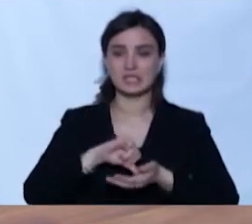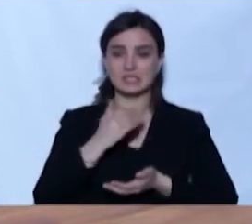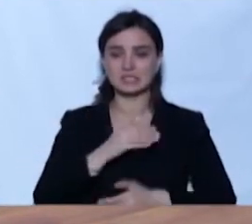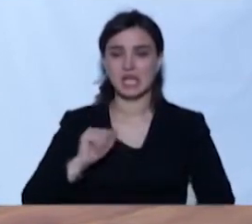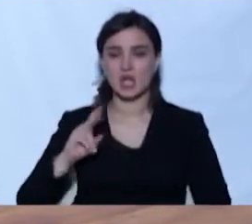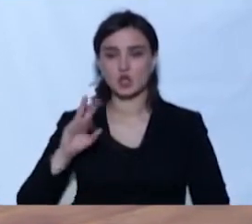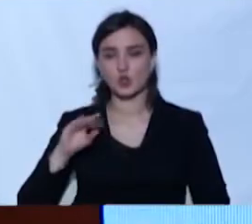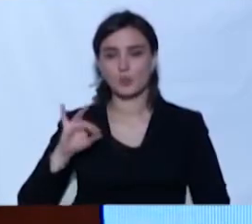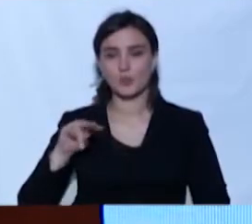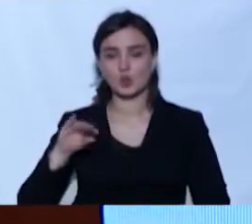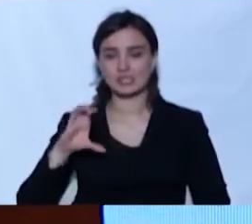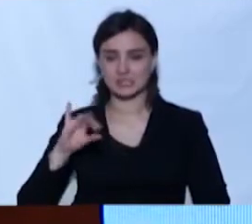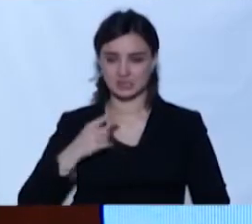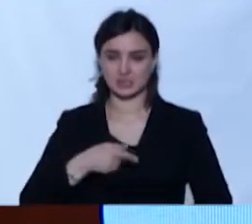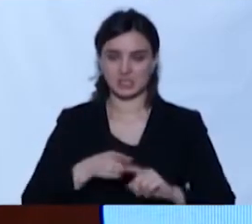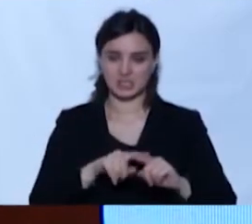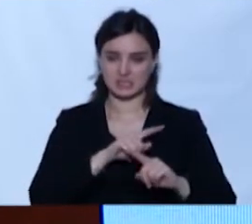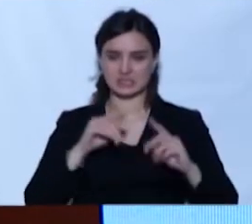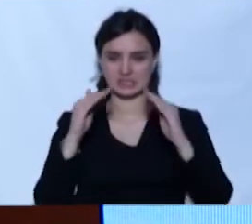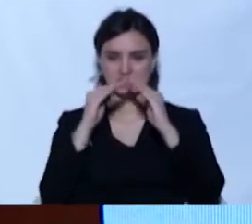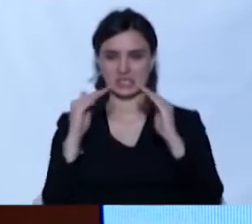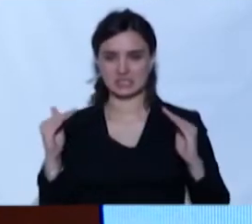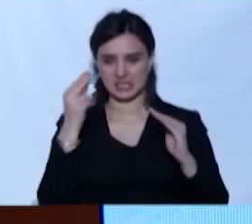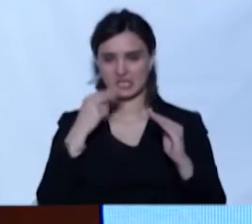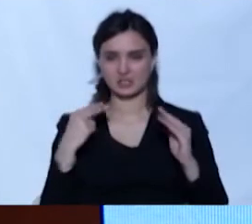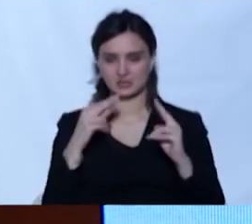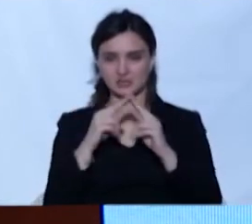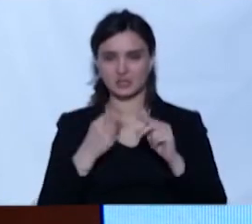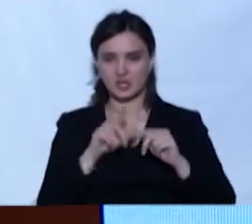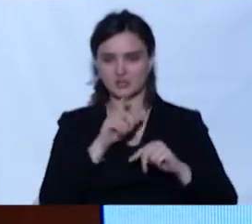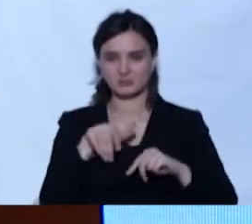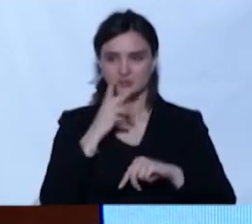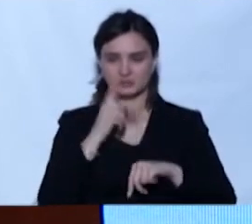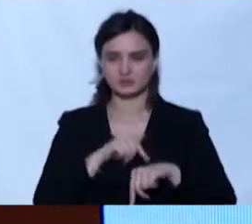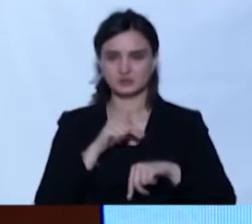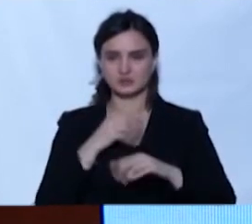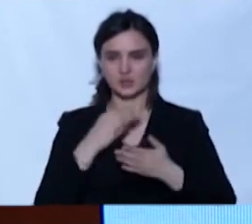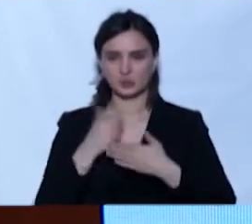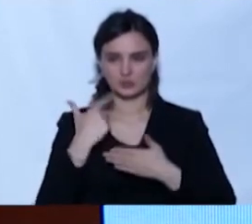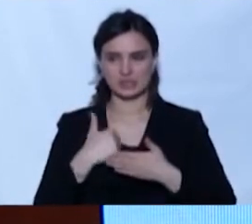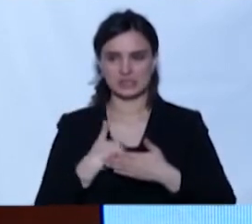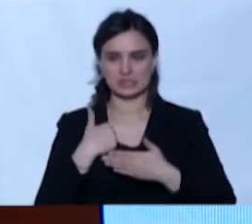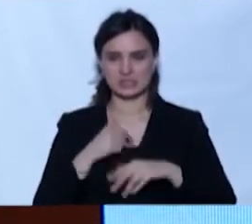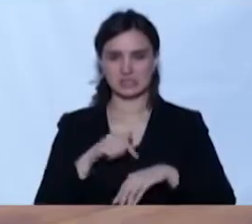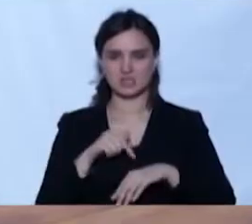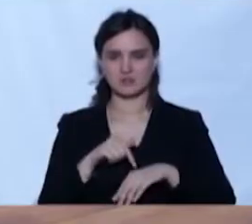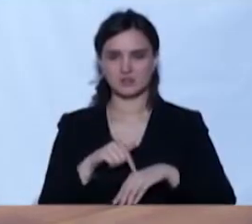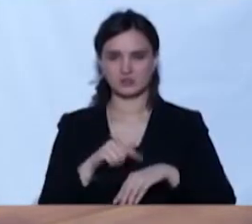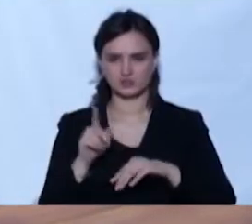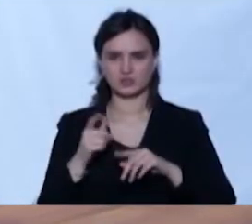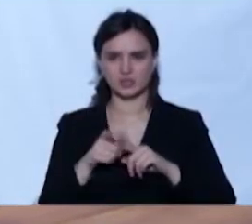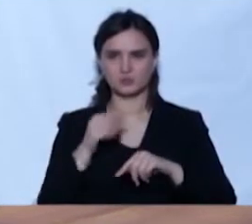აკროპოლისის ეს ტაძარი ადამიანს აგრძნობინებს საკუთარ ღირსებასაც. ის კი დიადია, მაგრამ